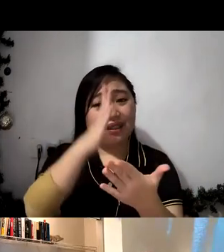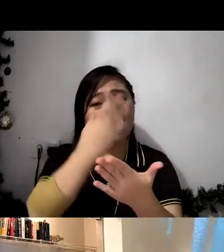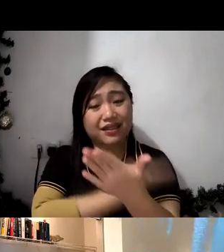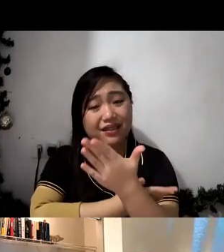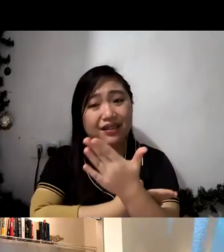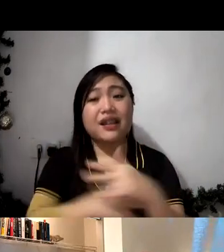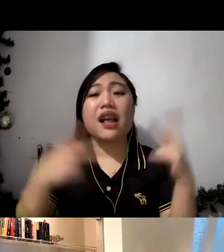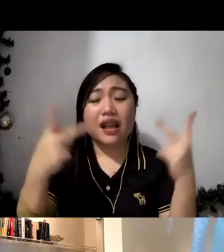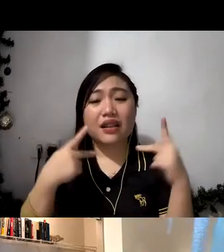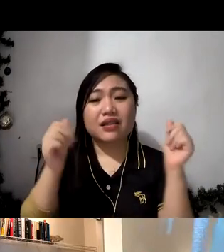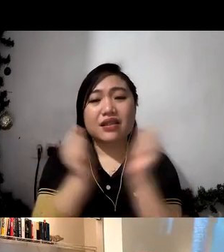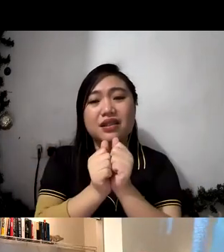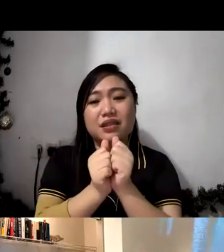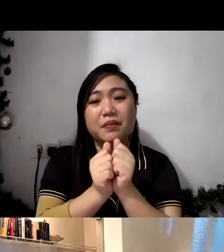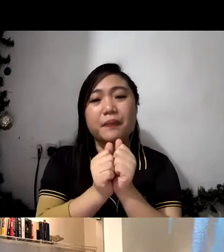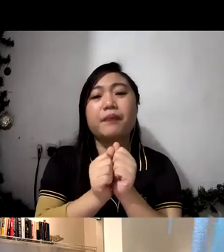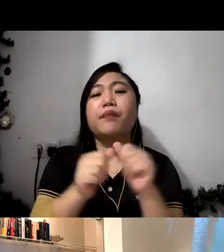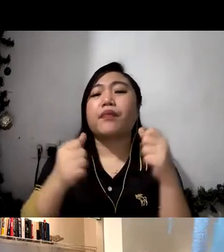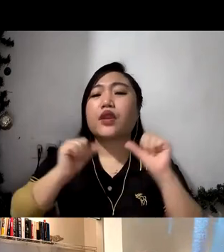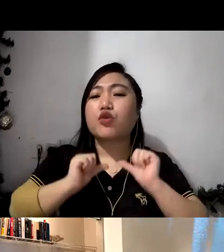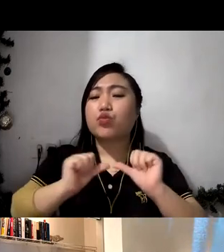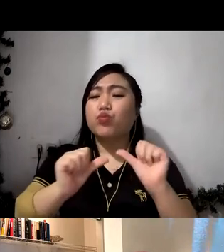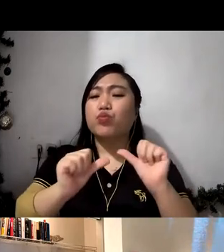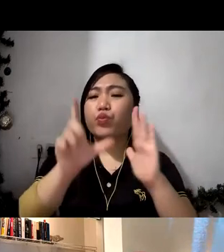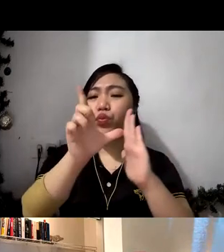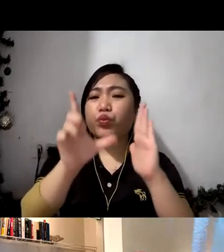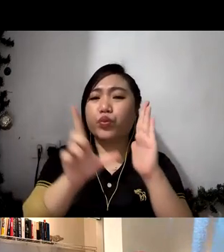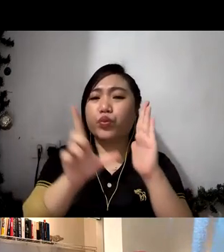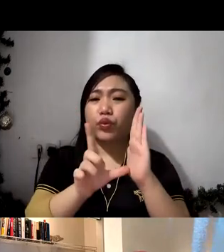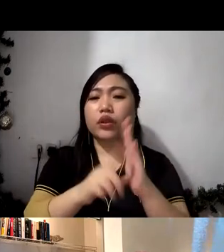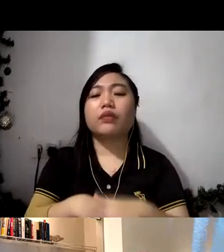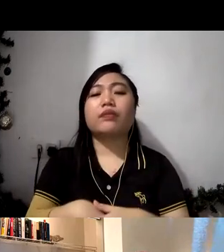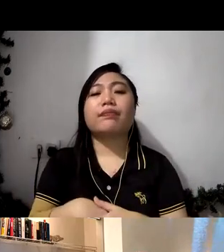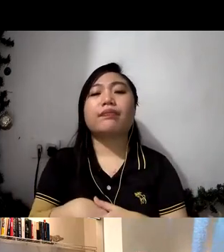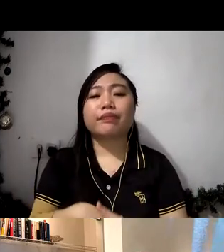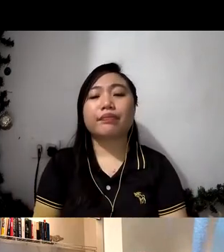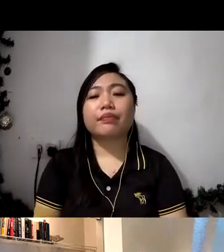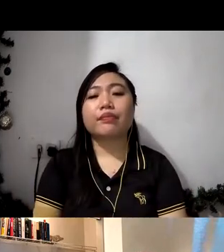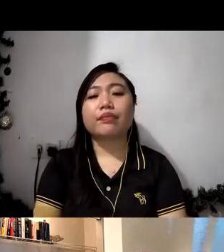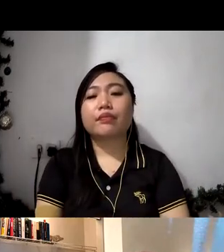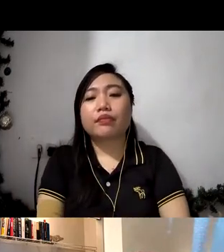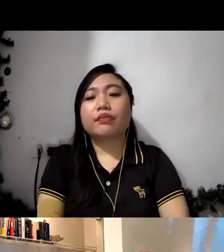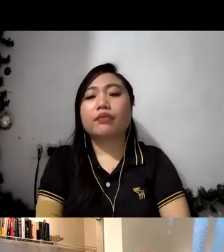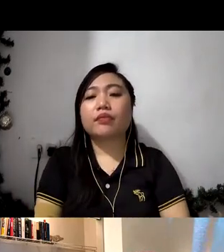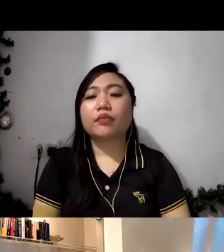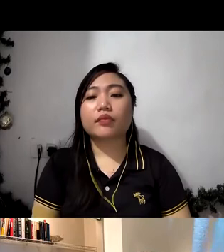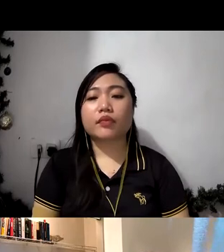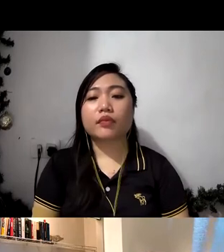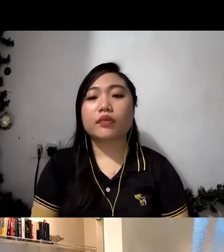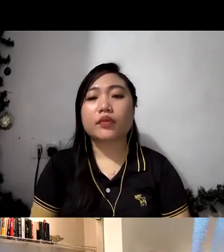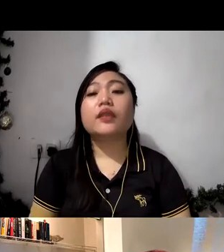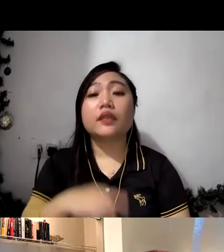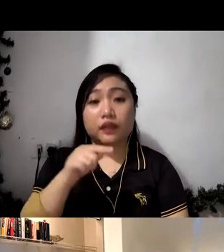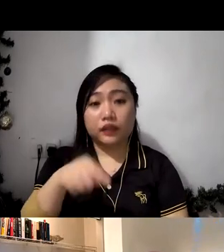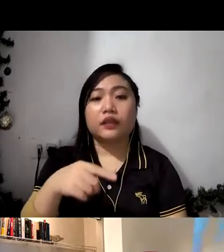na sinulong niya, especially yung mga interest ng mga marginalized sector. Okay? So ganoon naman po, no, yun naman po yung naging kwento ng